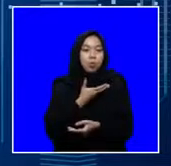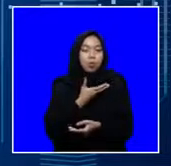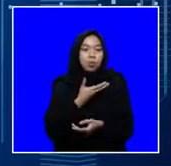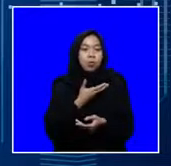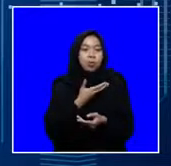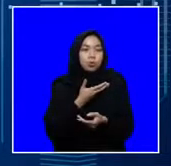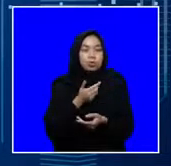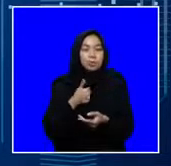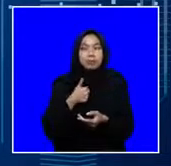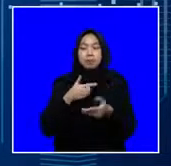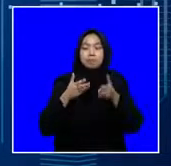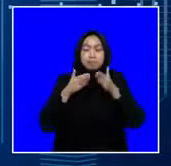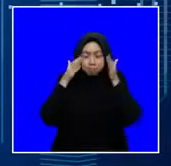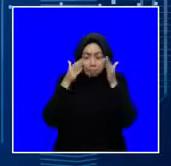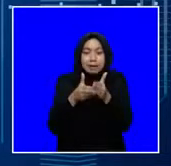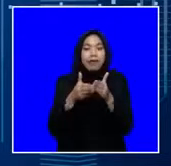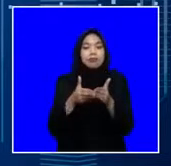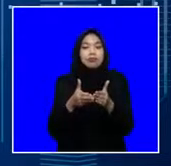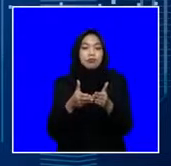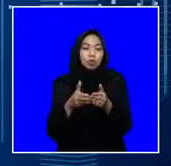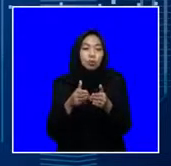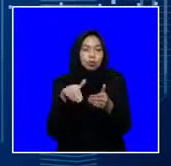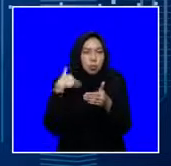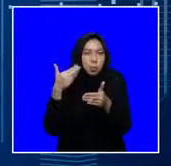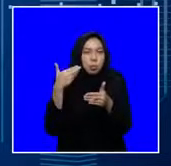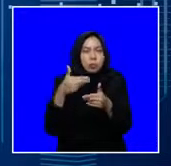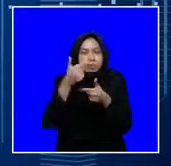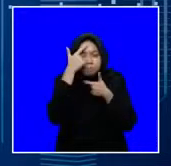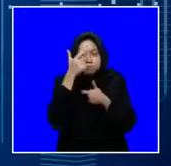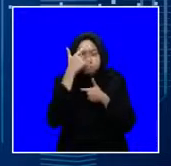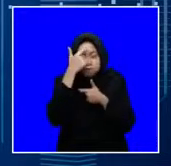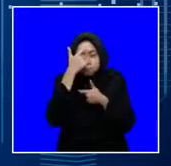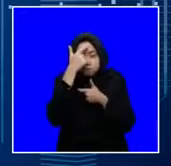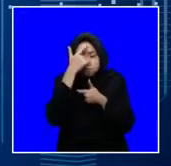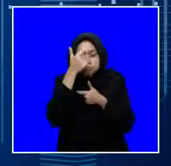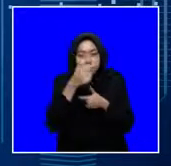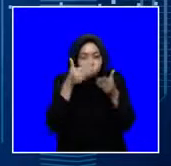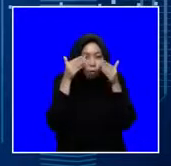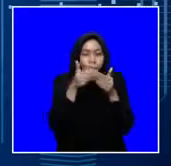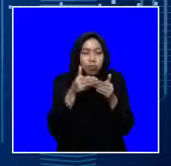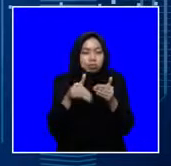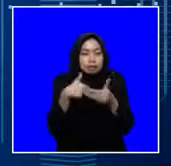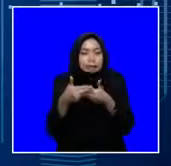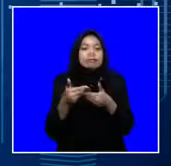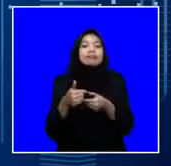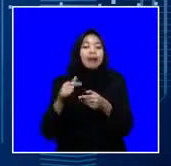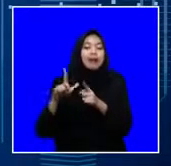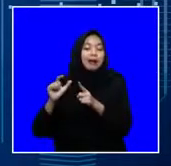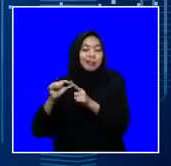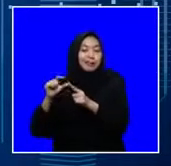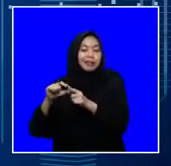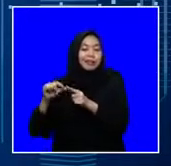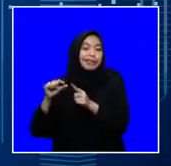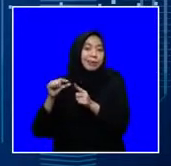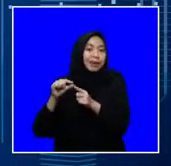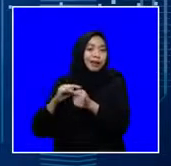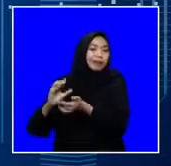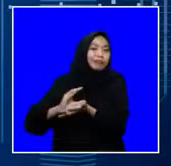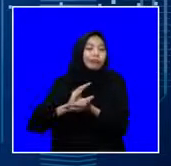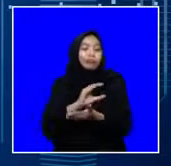mengikuti minat dan bakat mereka dan tekun dalam mencapai prestasi di dalam bidangnya, akan kita dukung untuk